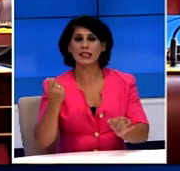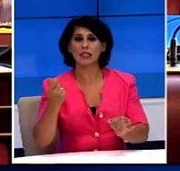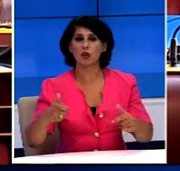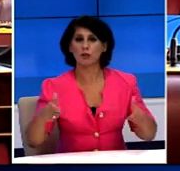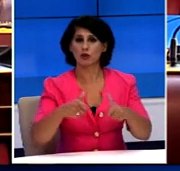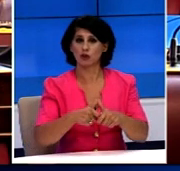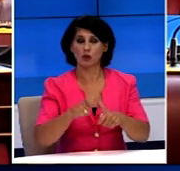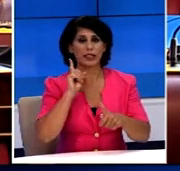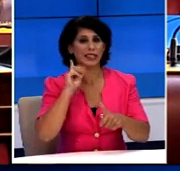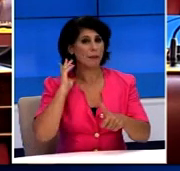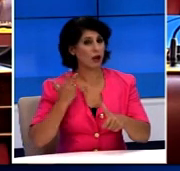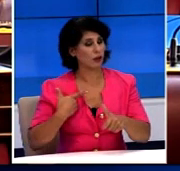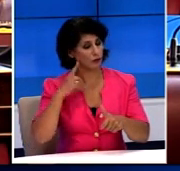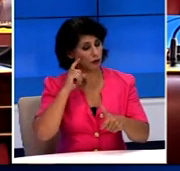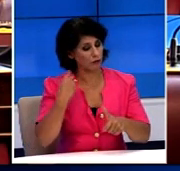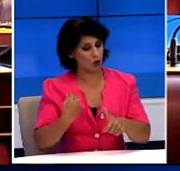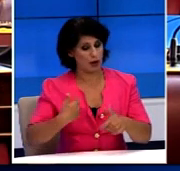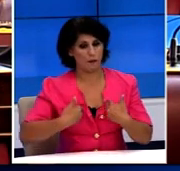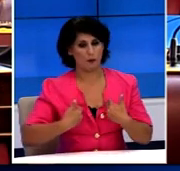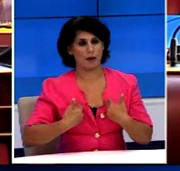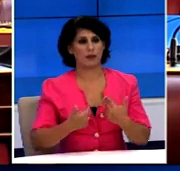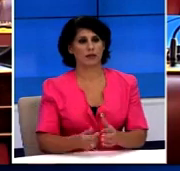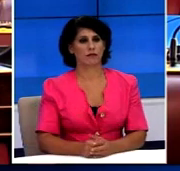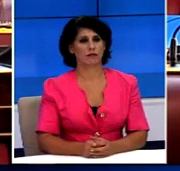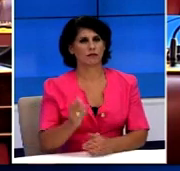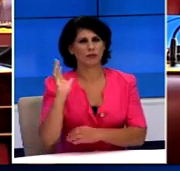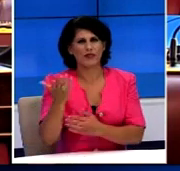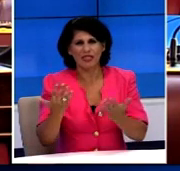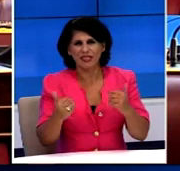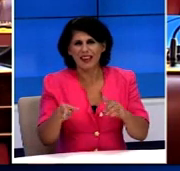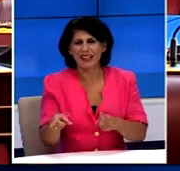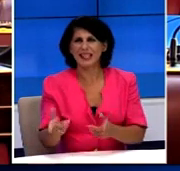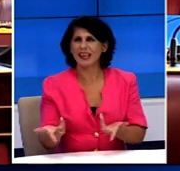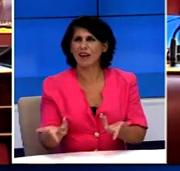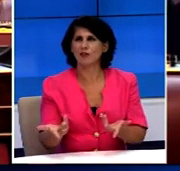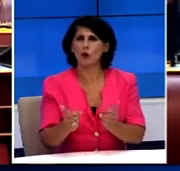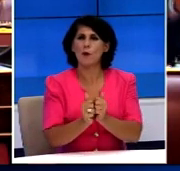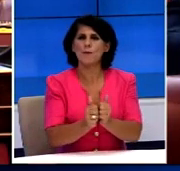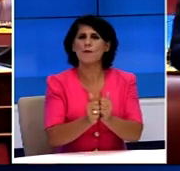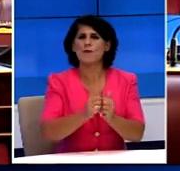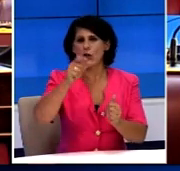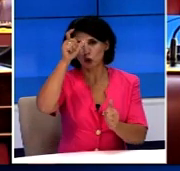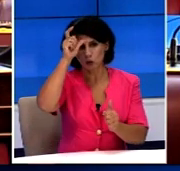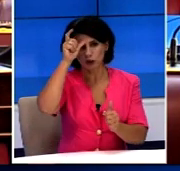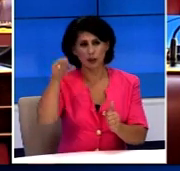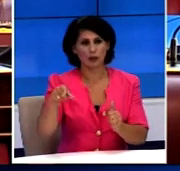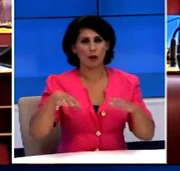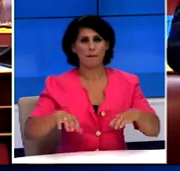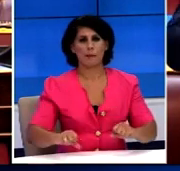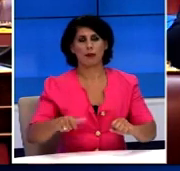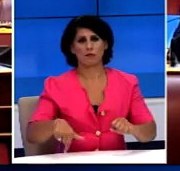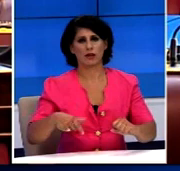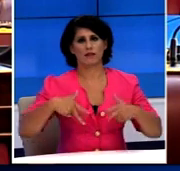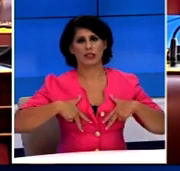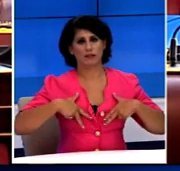κυρία Μπακογιάννη, θα το ξέρετε εσείς καλύτερα από μένα, που η Λιβύη δεν είχε αυτό το φιλοτουρκικό, ας το πω έτσι, καθεστώς που έχει αυτή